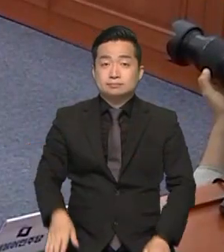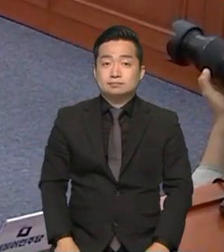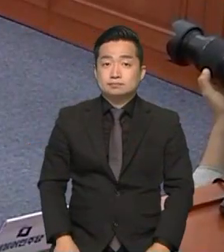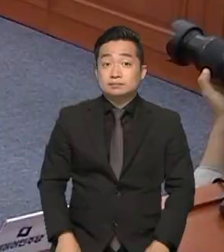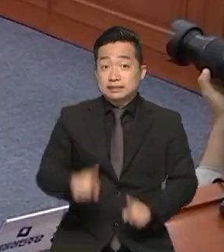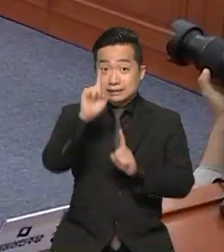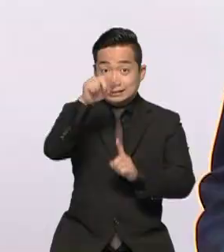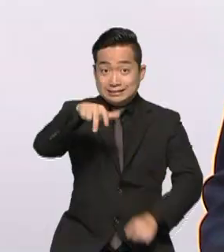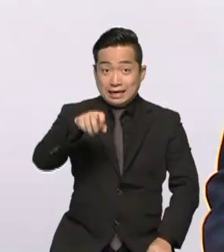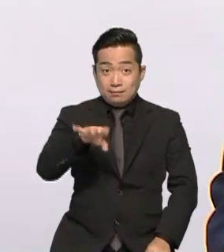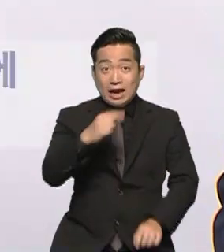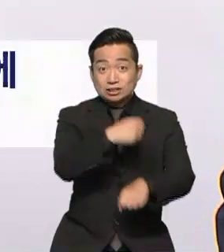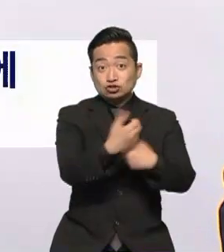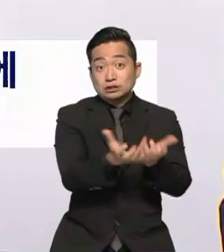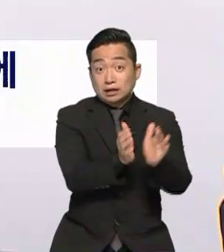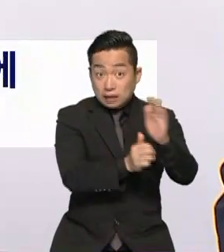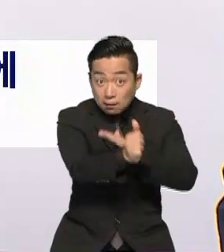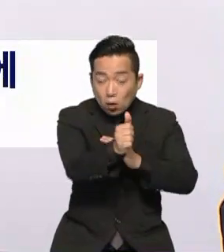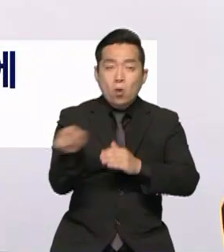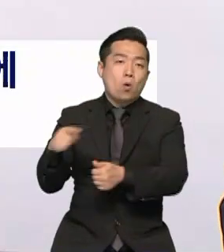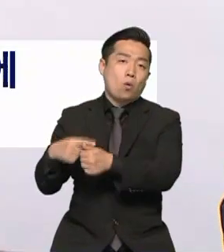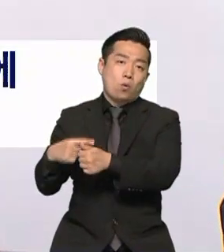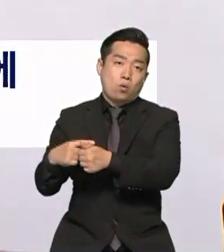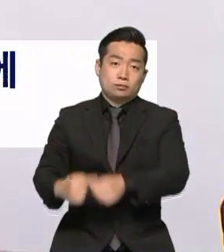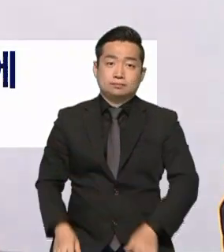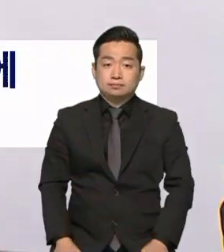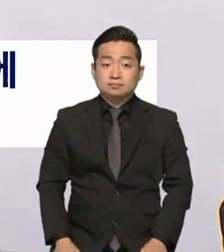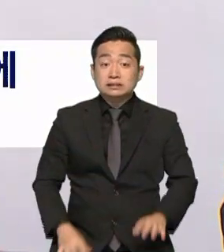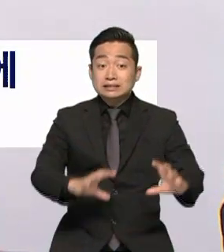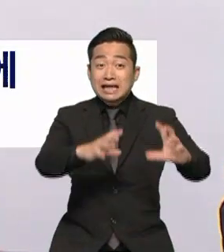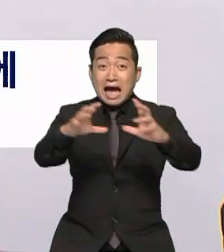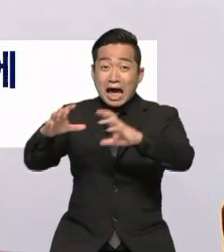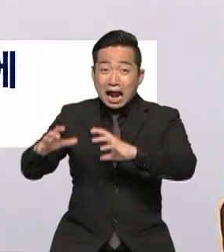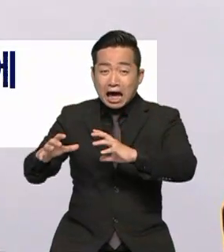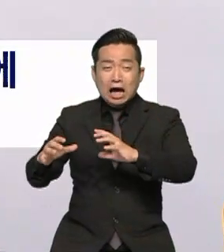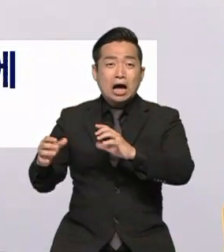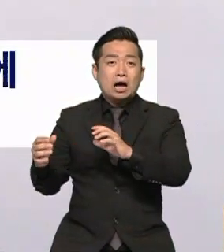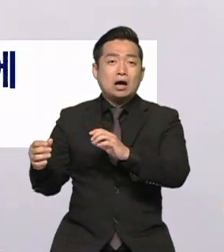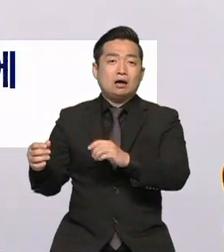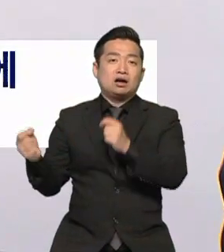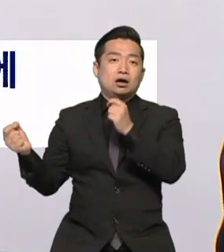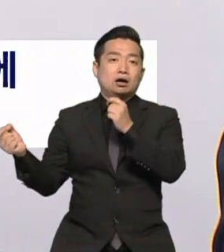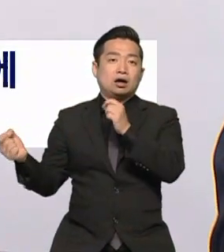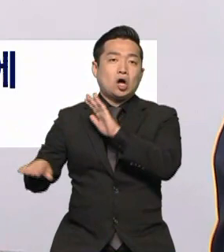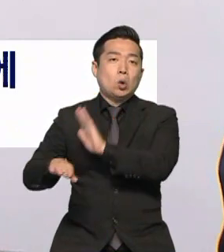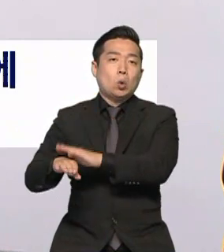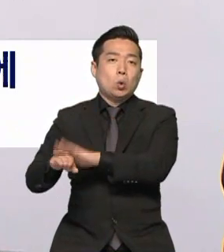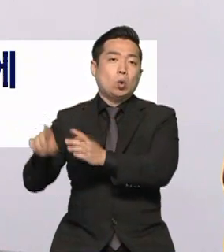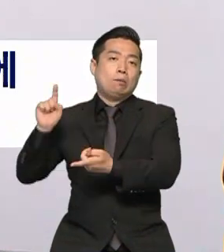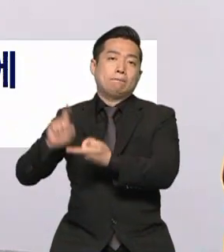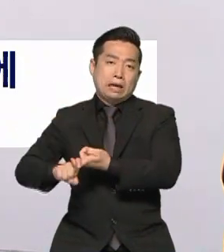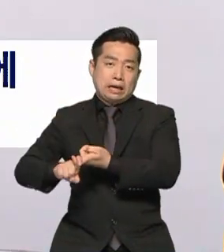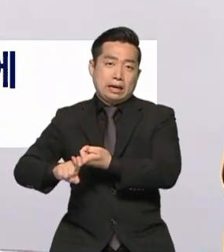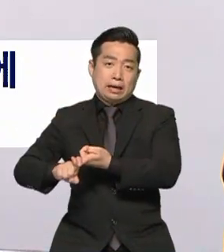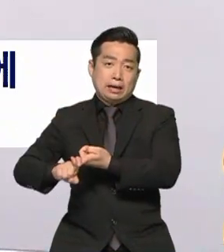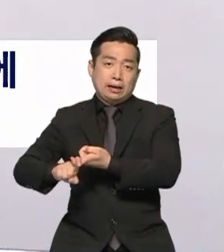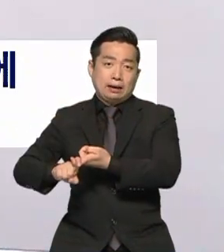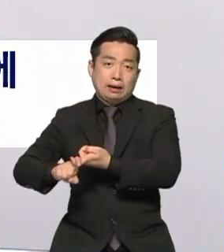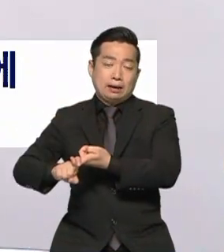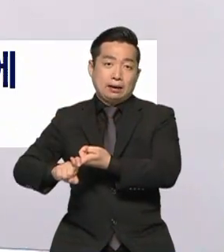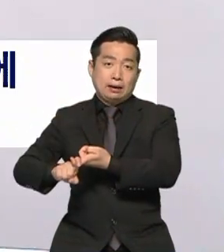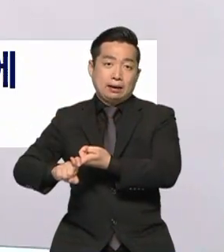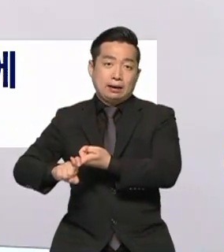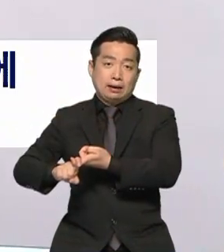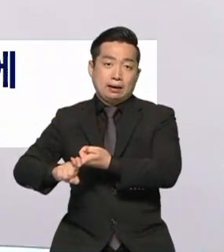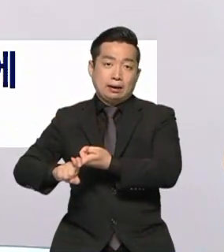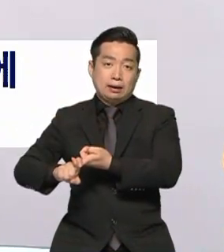비판을 이어갔습니다. 온통 나라가 극우로 변해가는 것 같습니다. 극우 발언에,